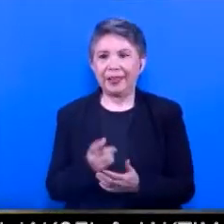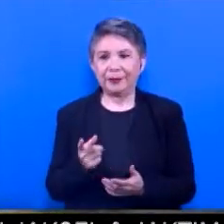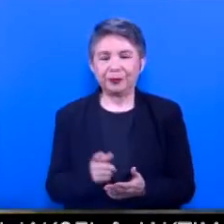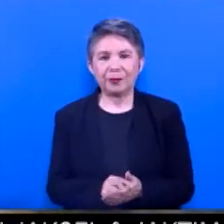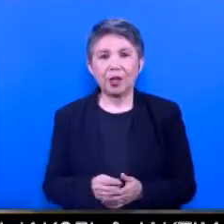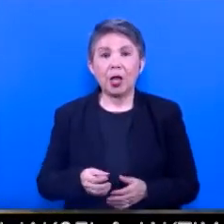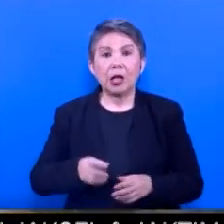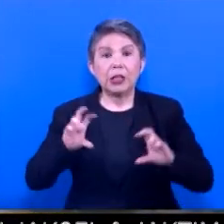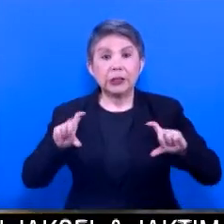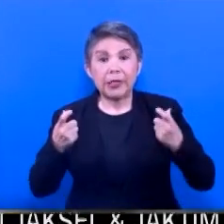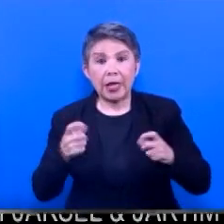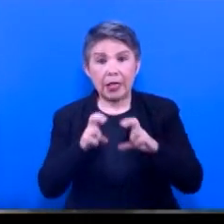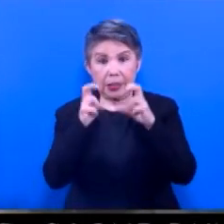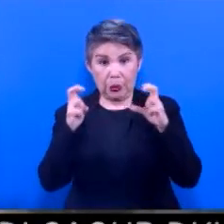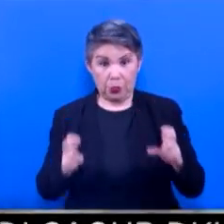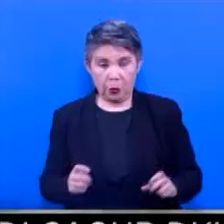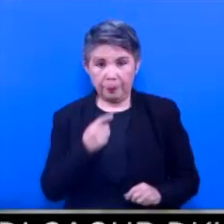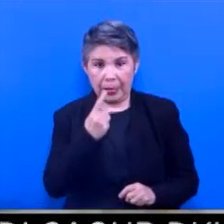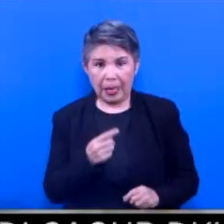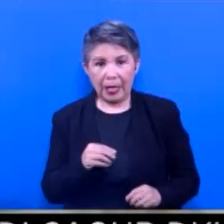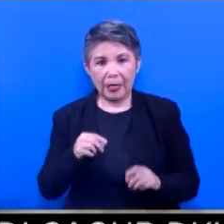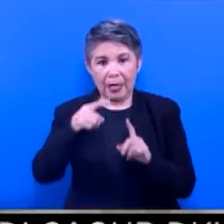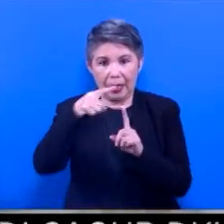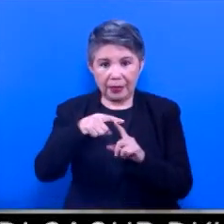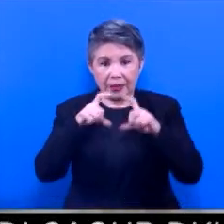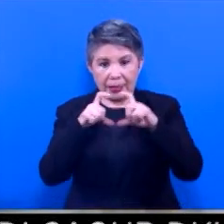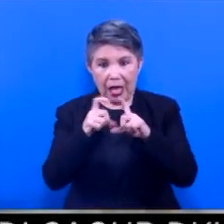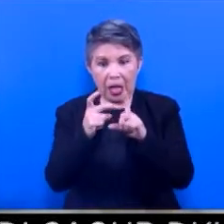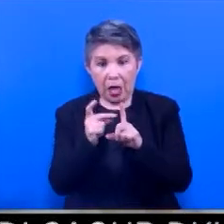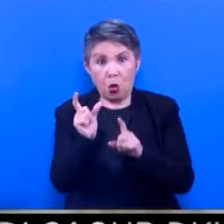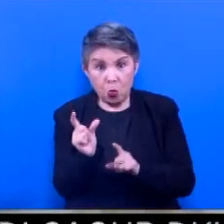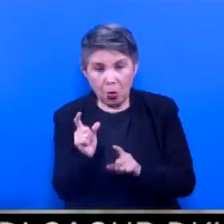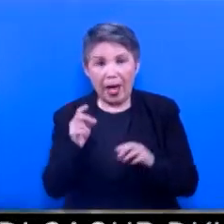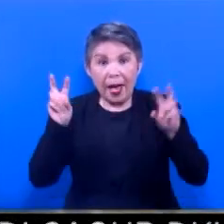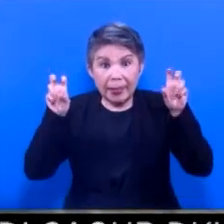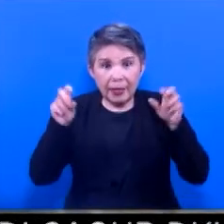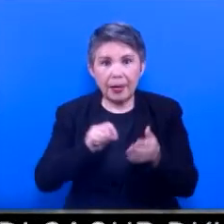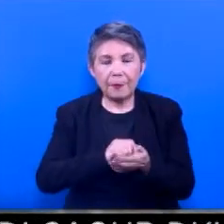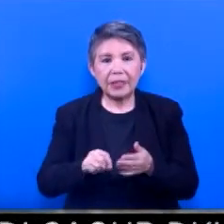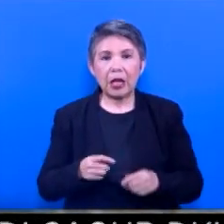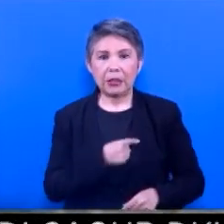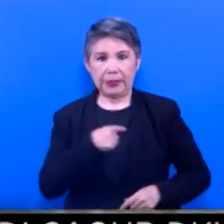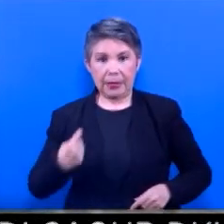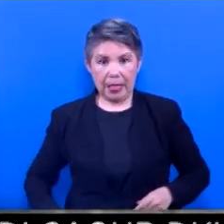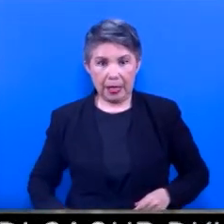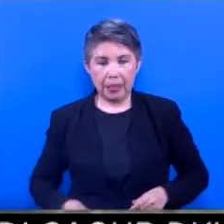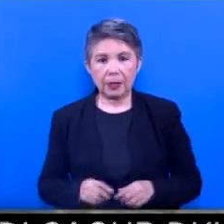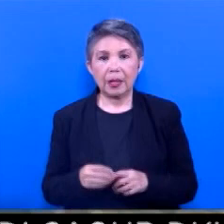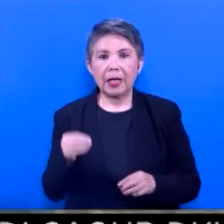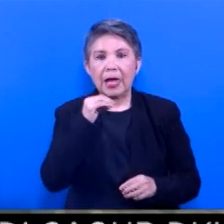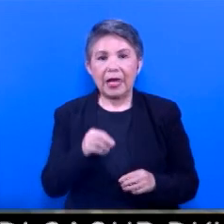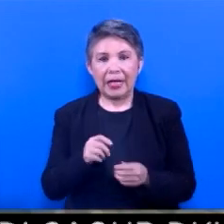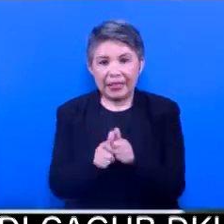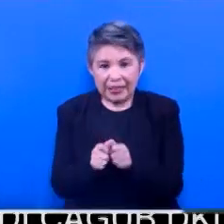Praktisi sejarah Kediri Imam Mubarok mengatakan istilah tahu berasal dari kata tahu yang diambil dari bahasa Hokkien. Tahu artinya kedelai